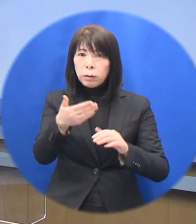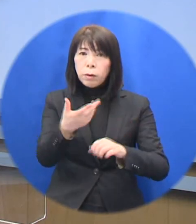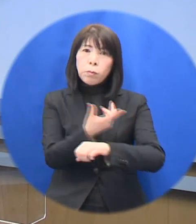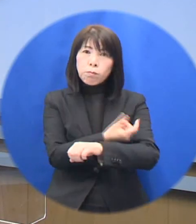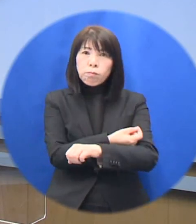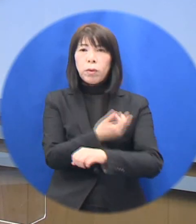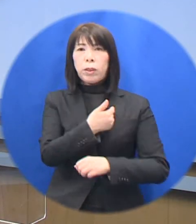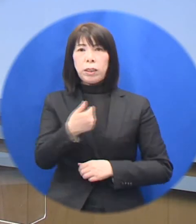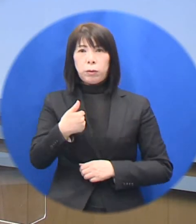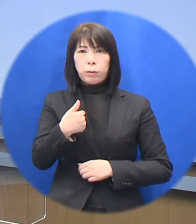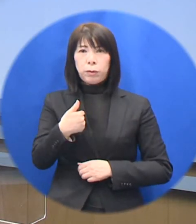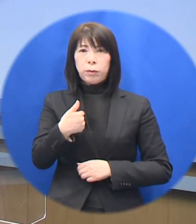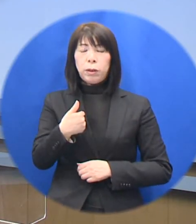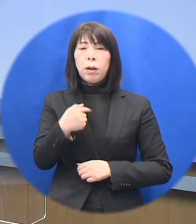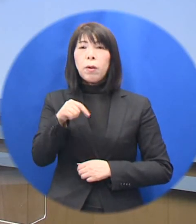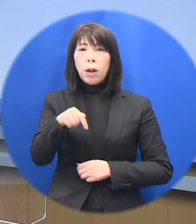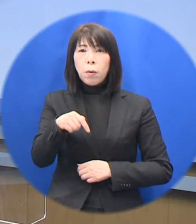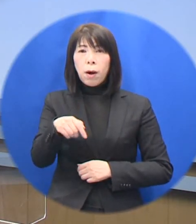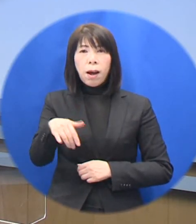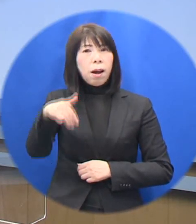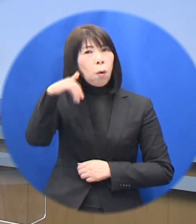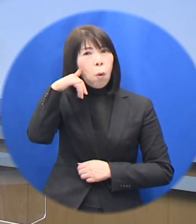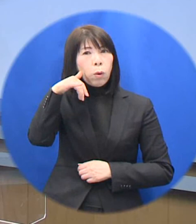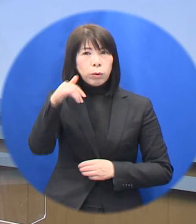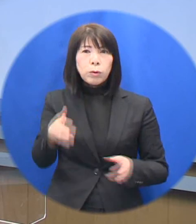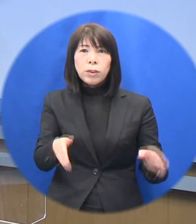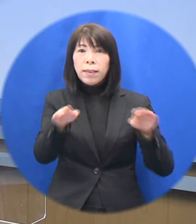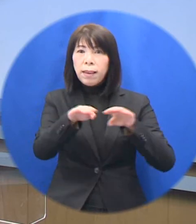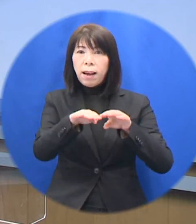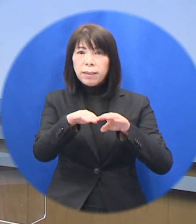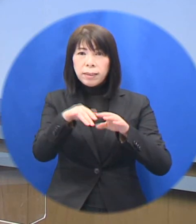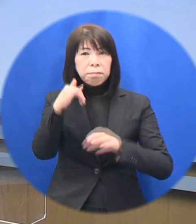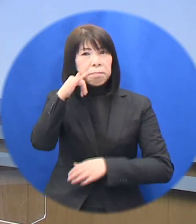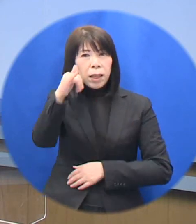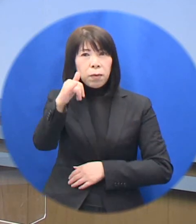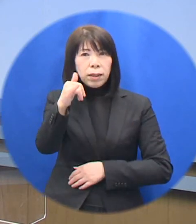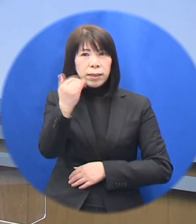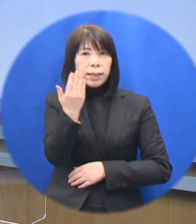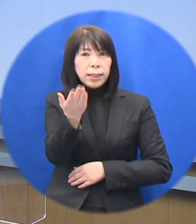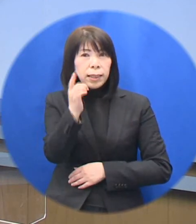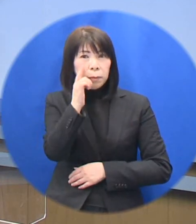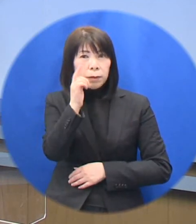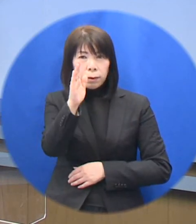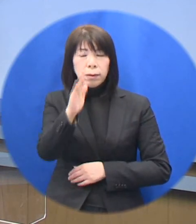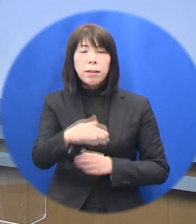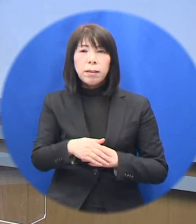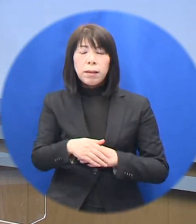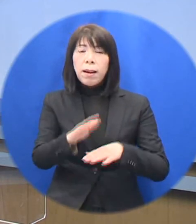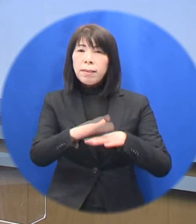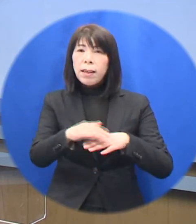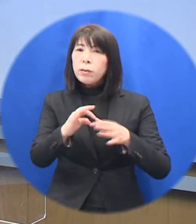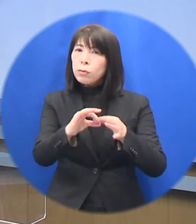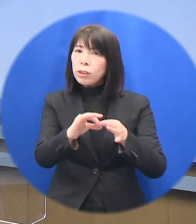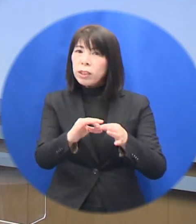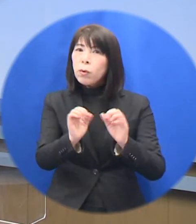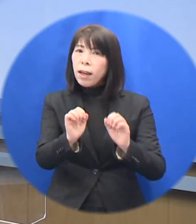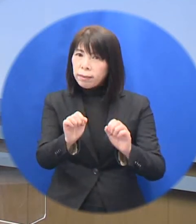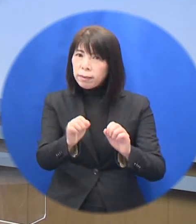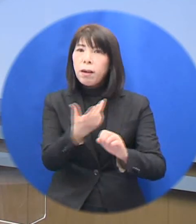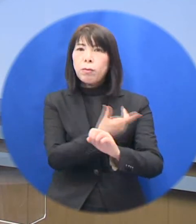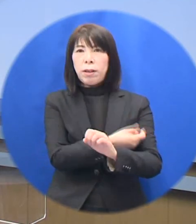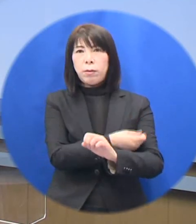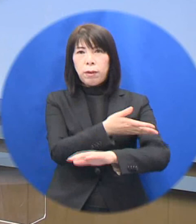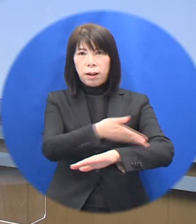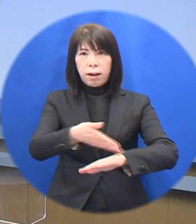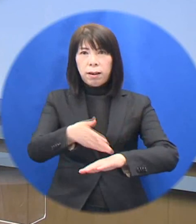ので、それについてはですね、まあ、コールセンターその他にですね問い合わせをしていただいて、はい、一定の手続きの下で受けていただくということになります。 は